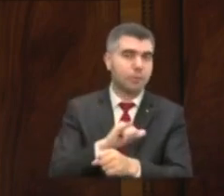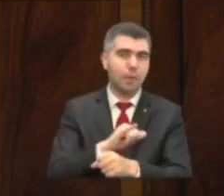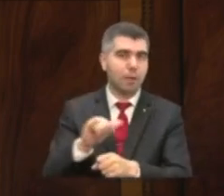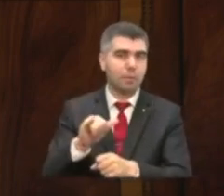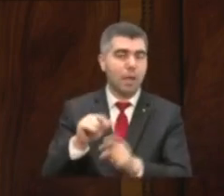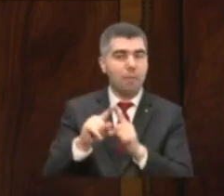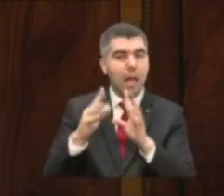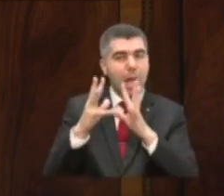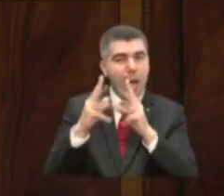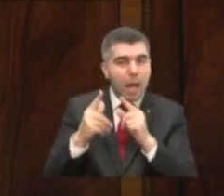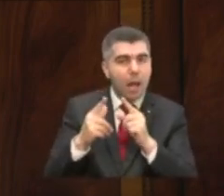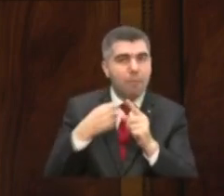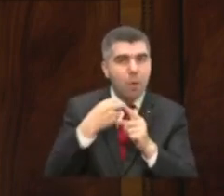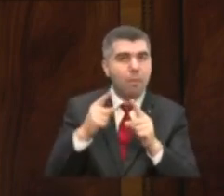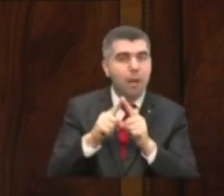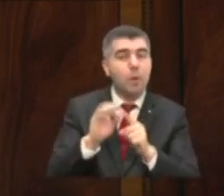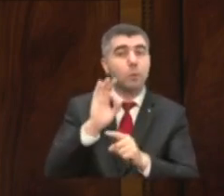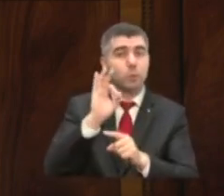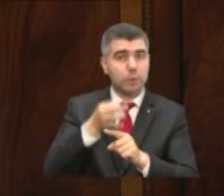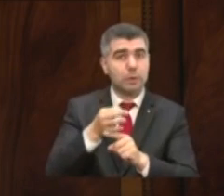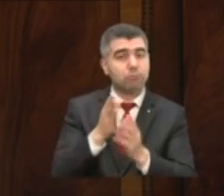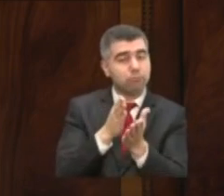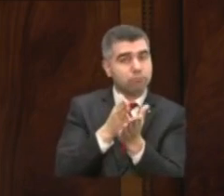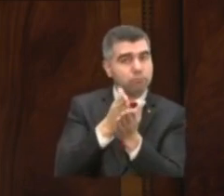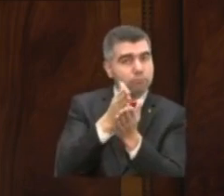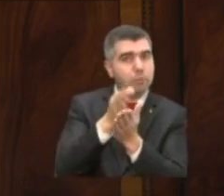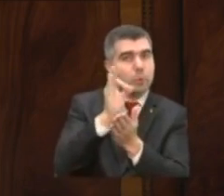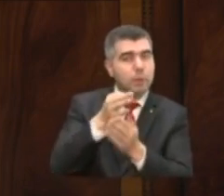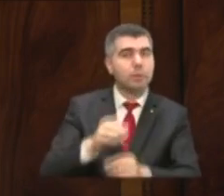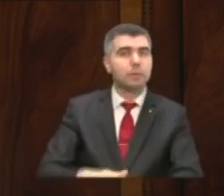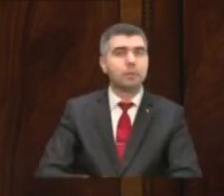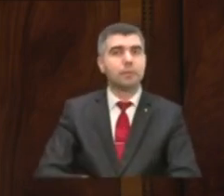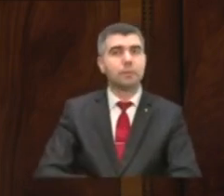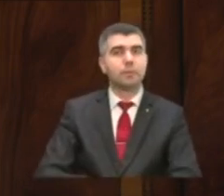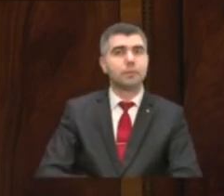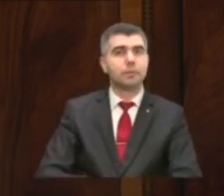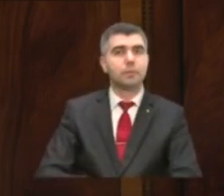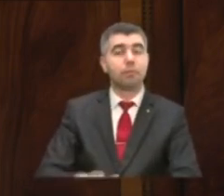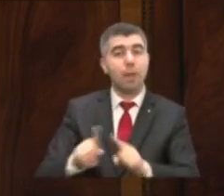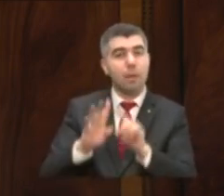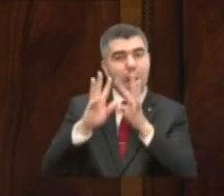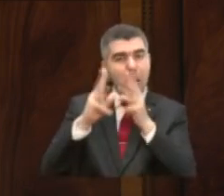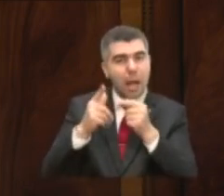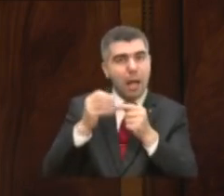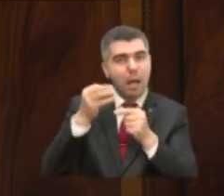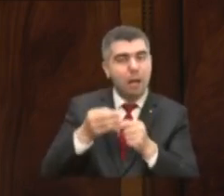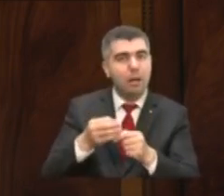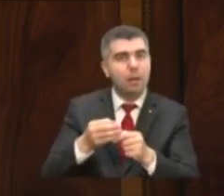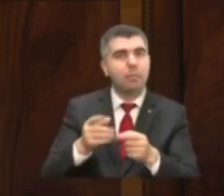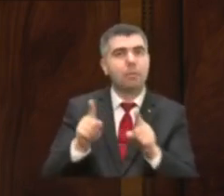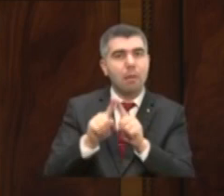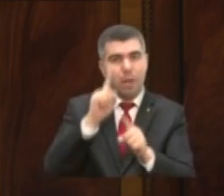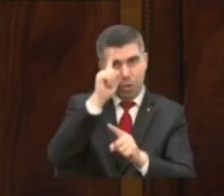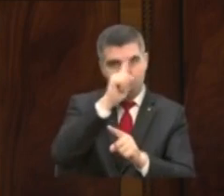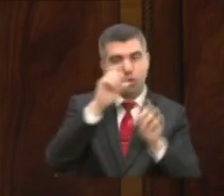إرادة، الأرقام كتبين بأن احنا غادين في الاتجاه الصحيح، الأرقام كتبين بأن احنا إن شاء